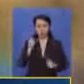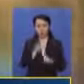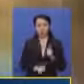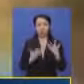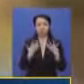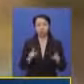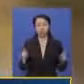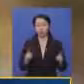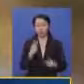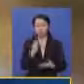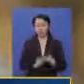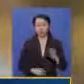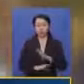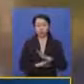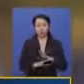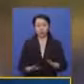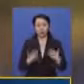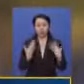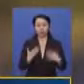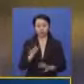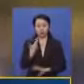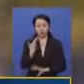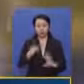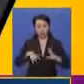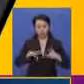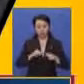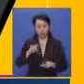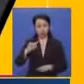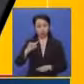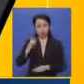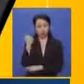регулярно, чтобы не потерять форму. Результат – победа на первенстве страны.